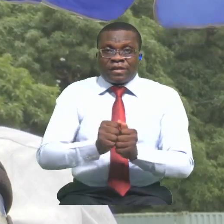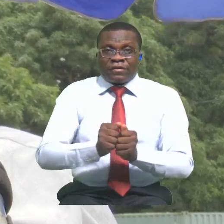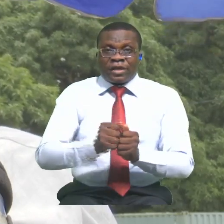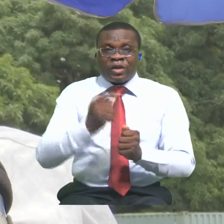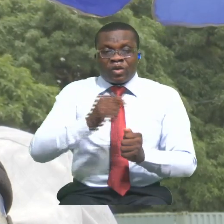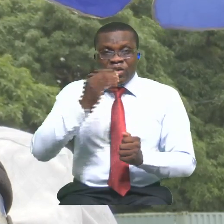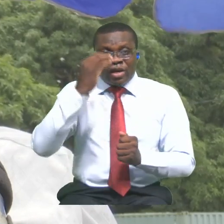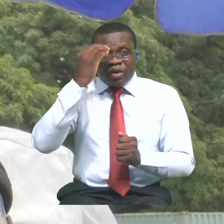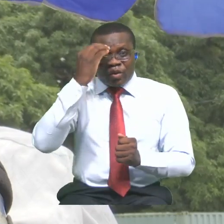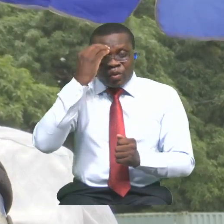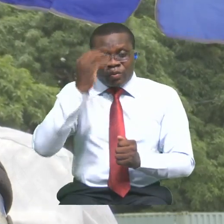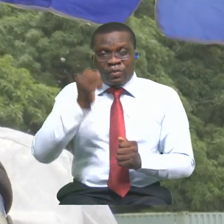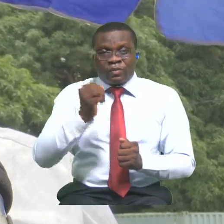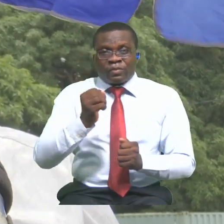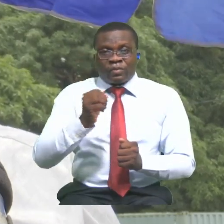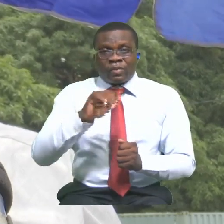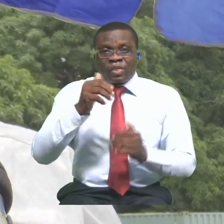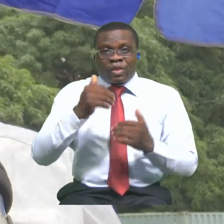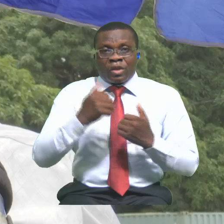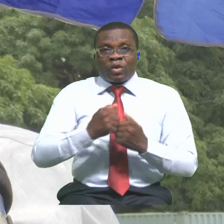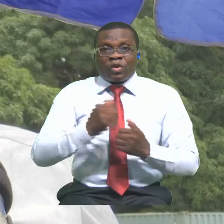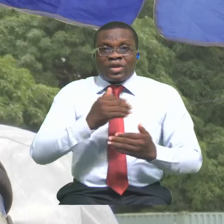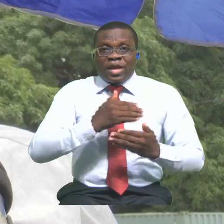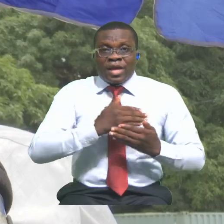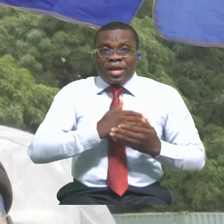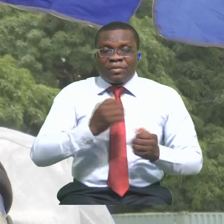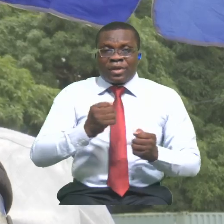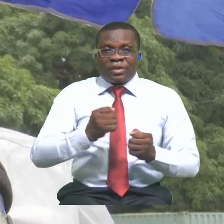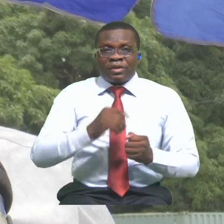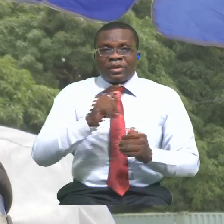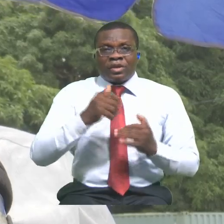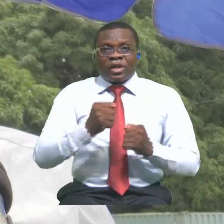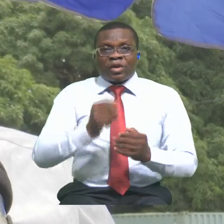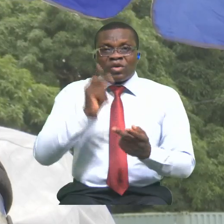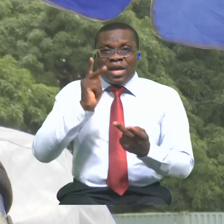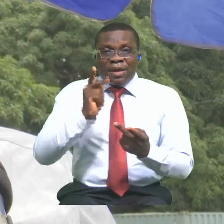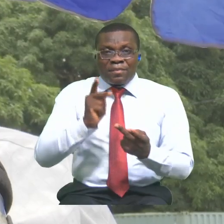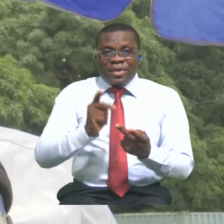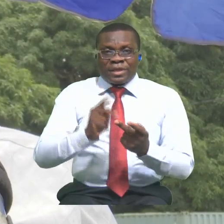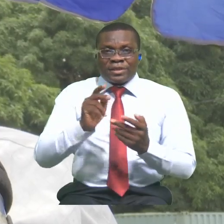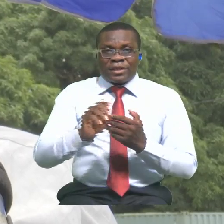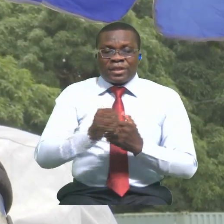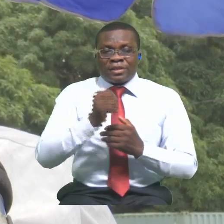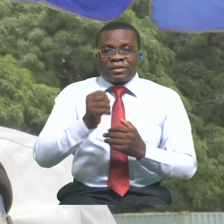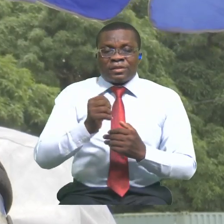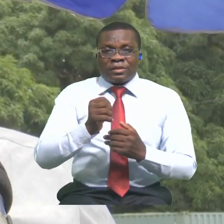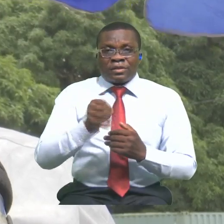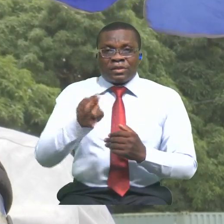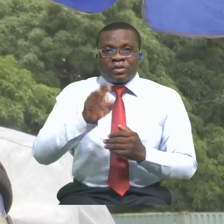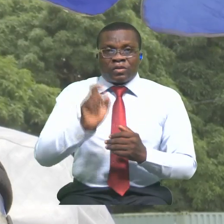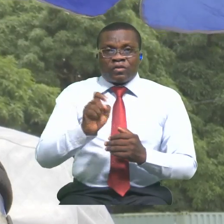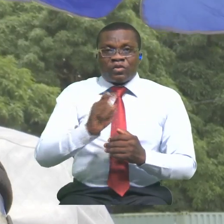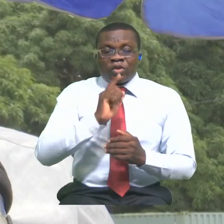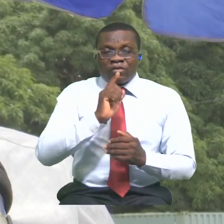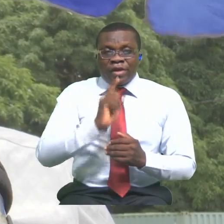connu, qu'on a aimé et qu'on a apprécié, vous devez